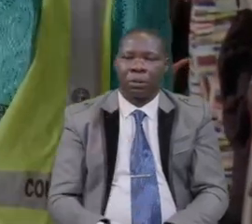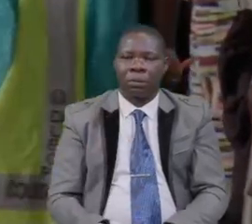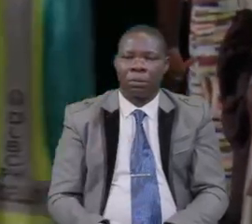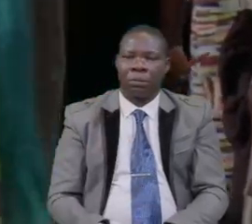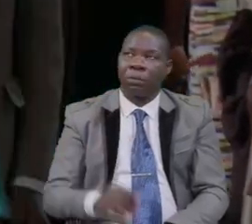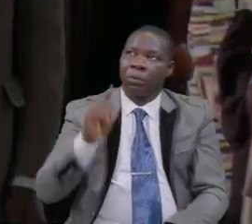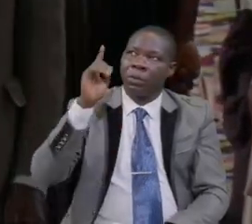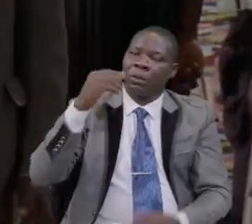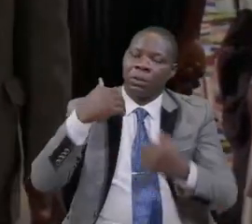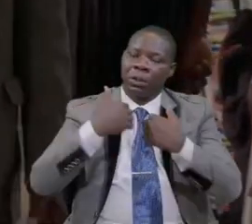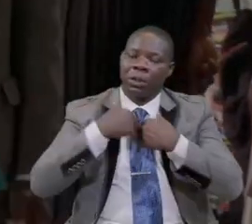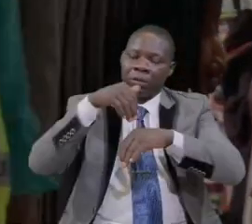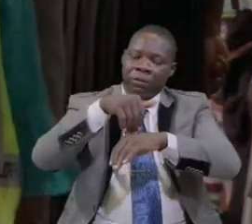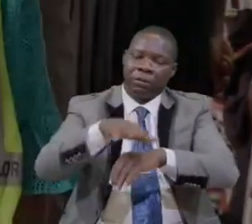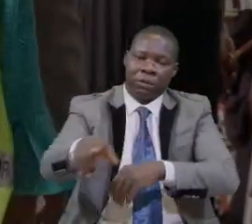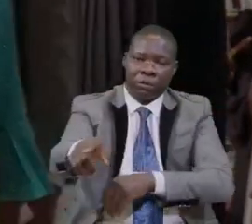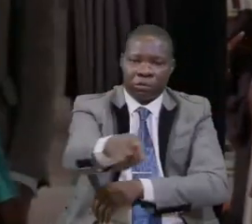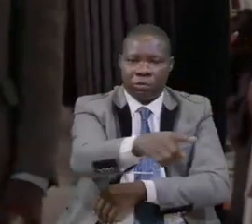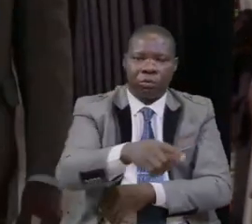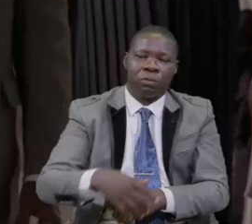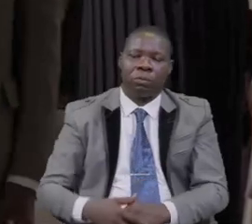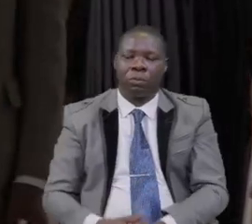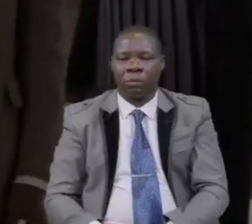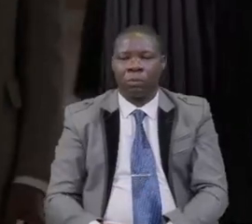Et va là où il t'envoie.